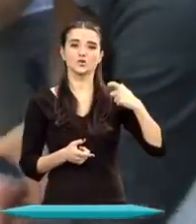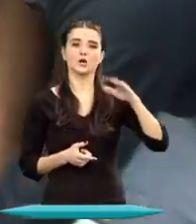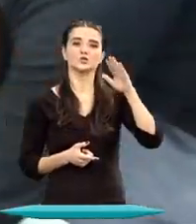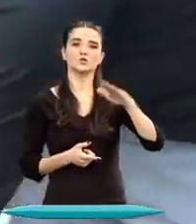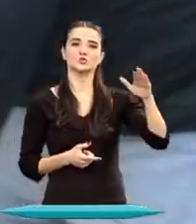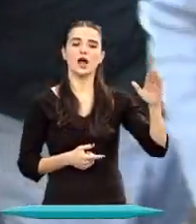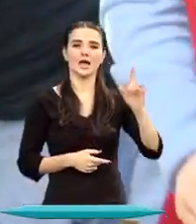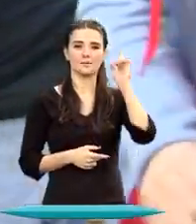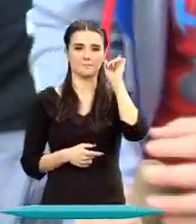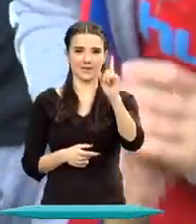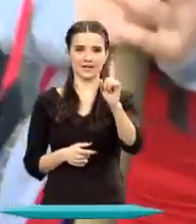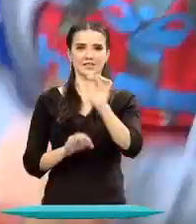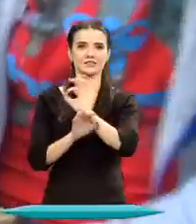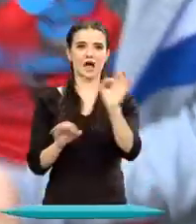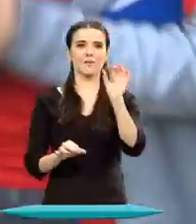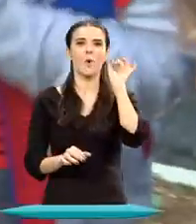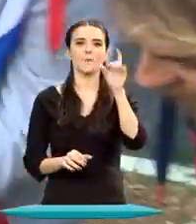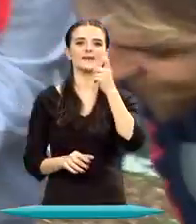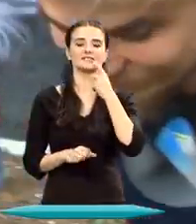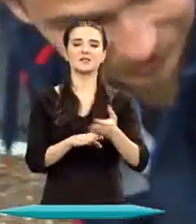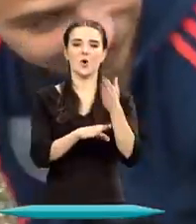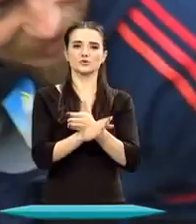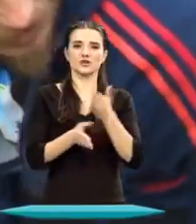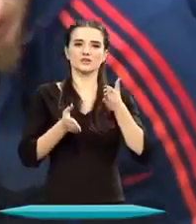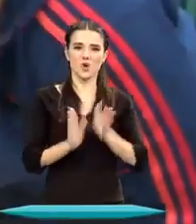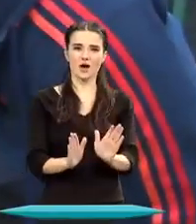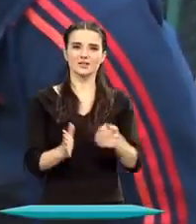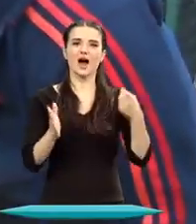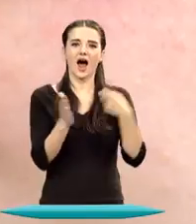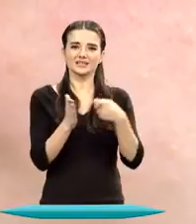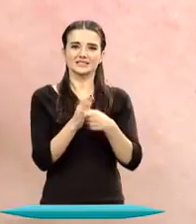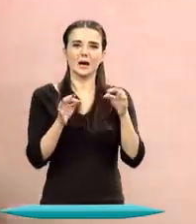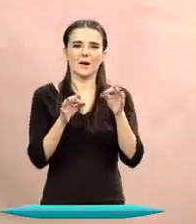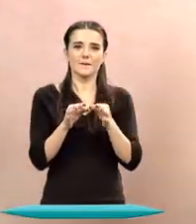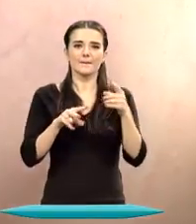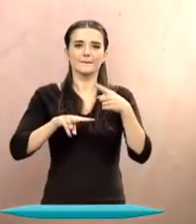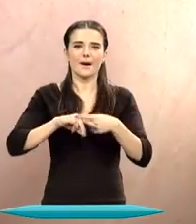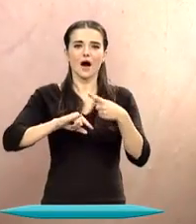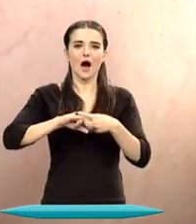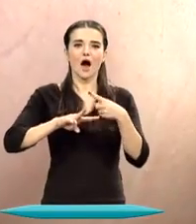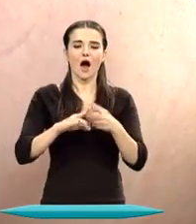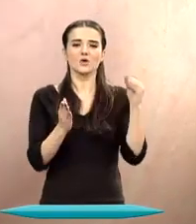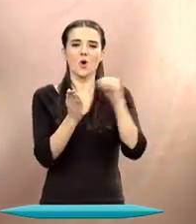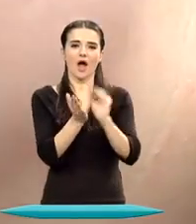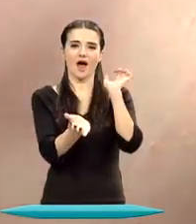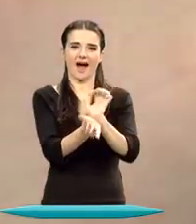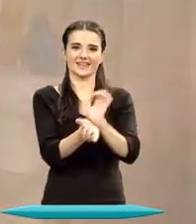özel çocuklardan biri tam 15 yıl önce doğar. Adını Baha koyar